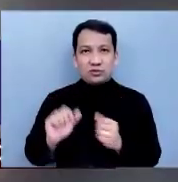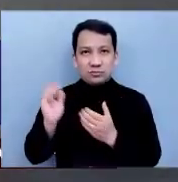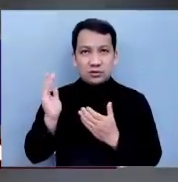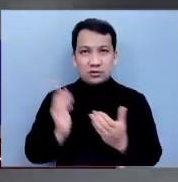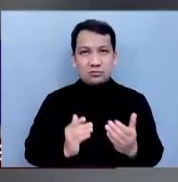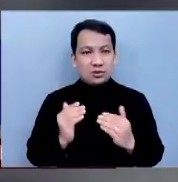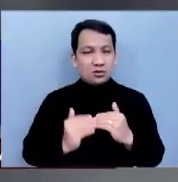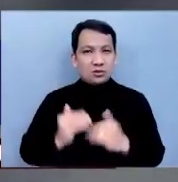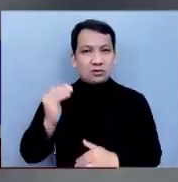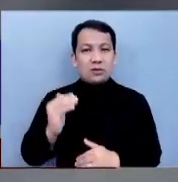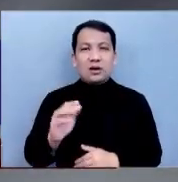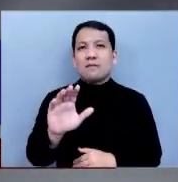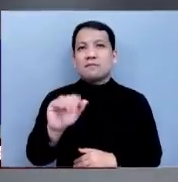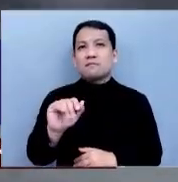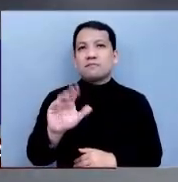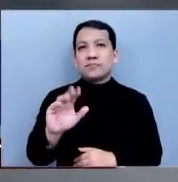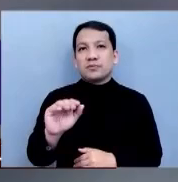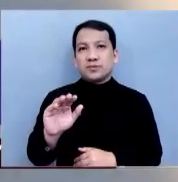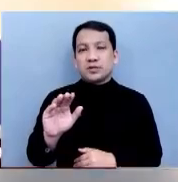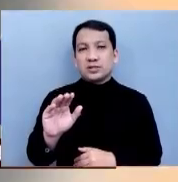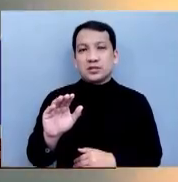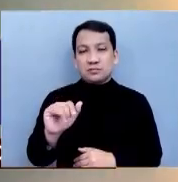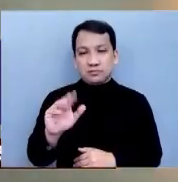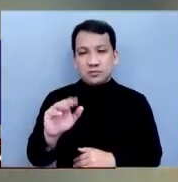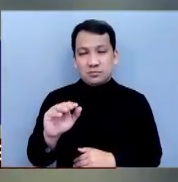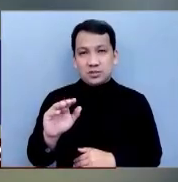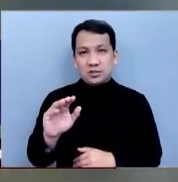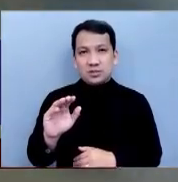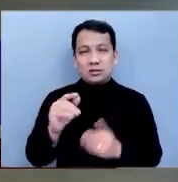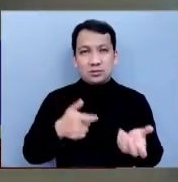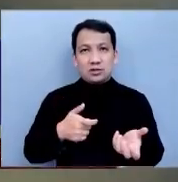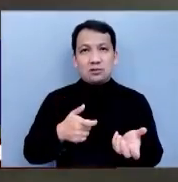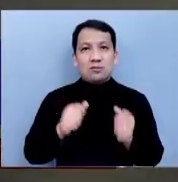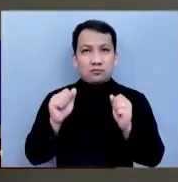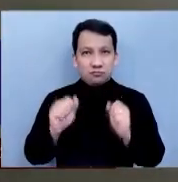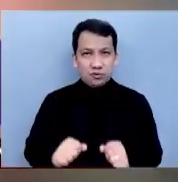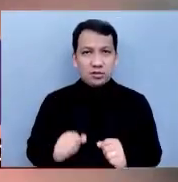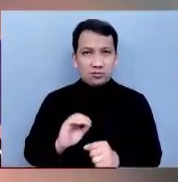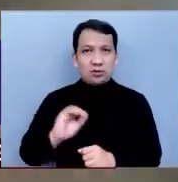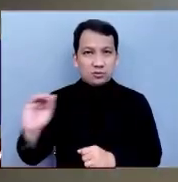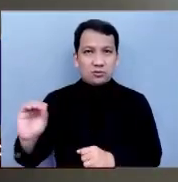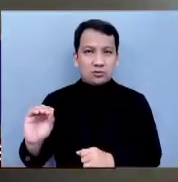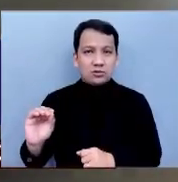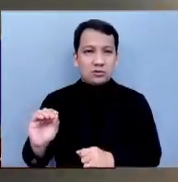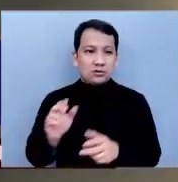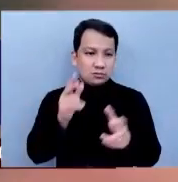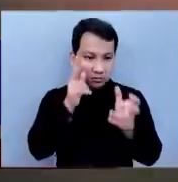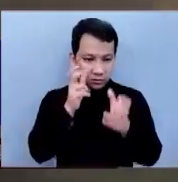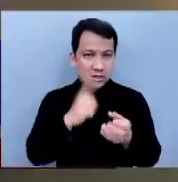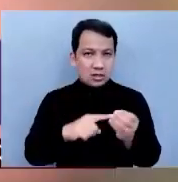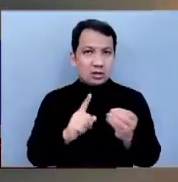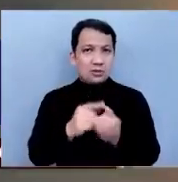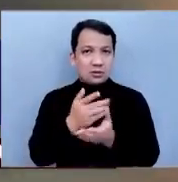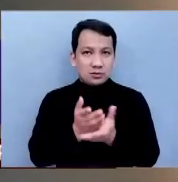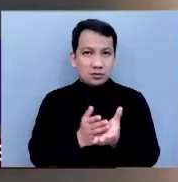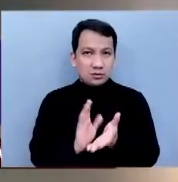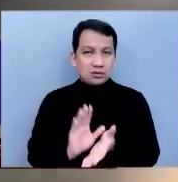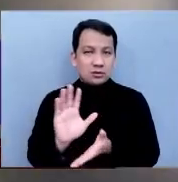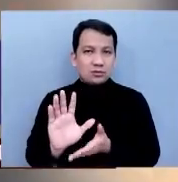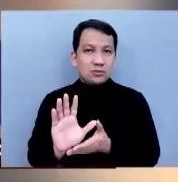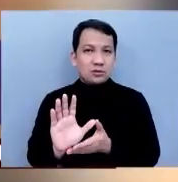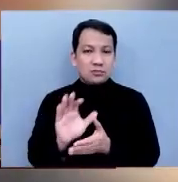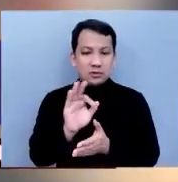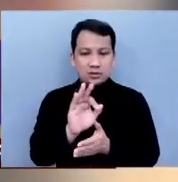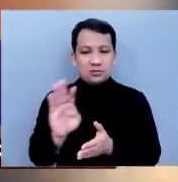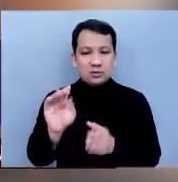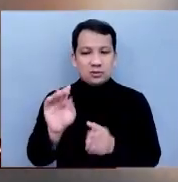hanggang 15 o 15 na baril, Bok. Pakinggan lang natin ha, itong bahagi ng kanyang FB Live ni